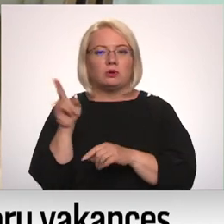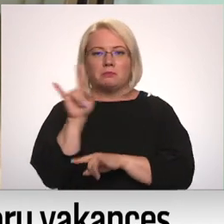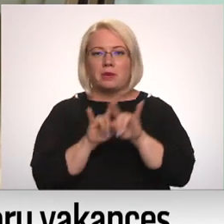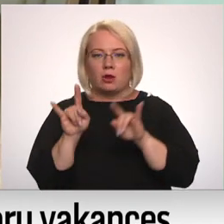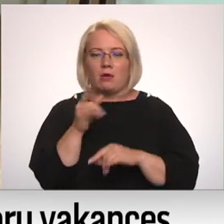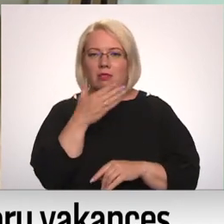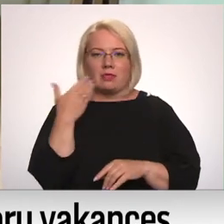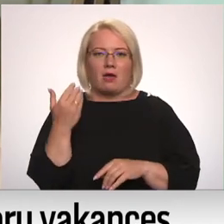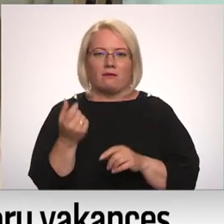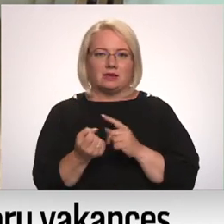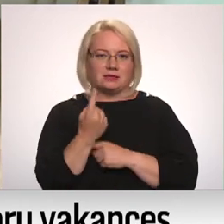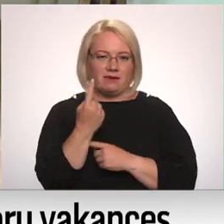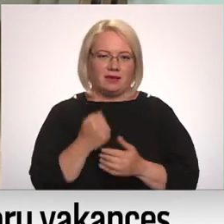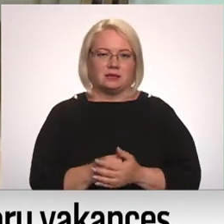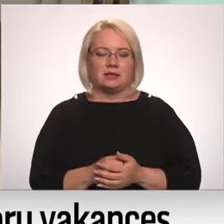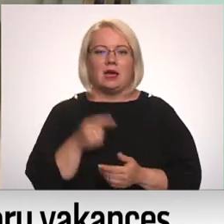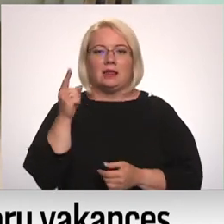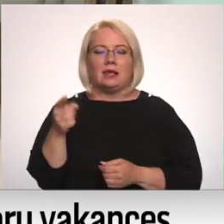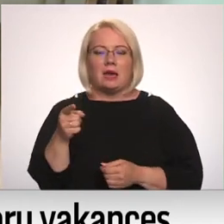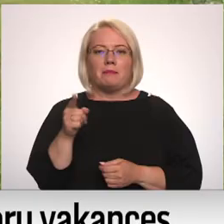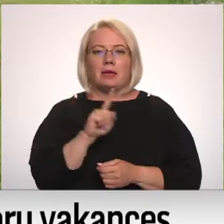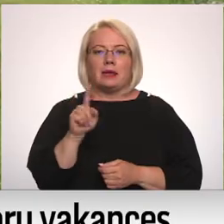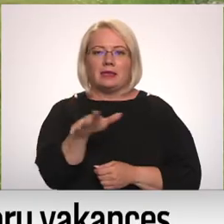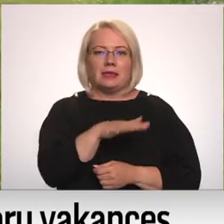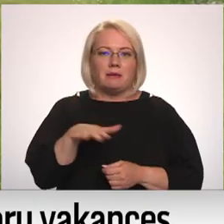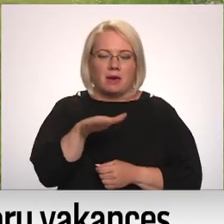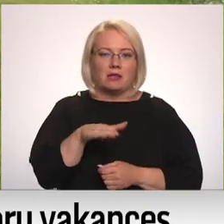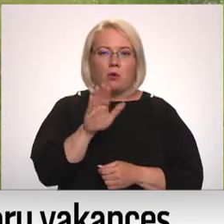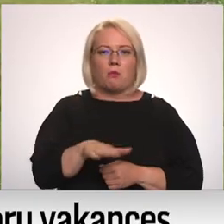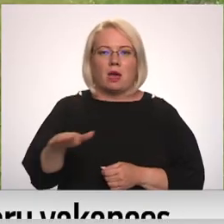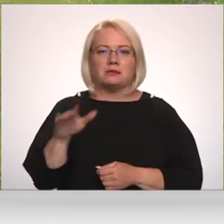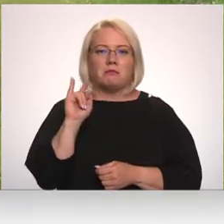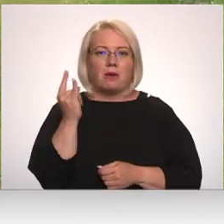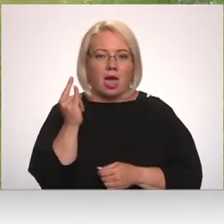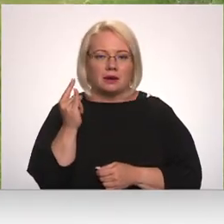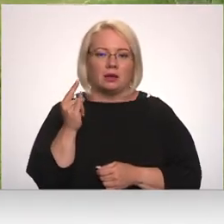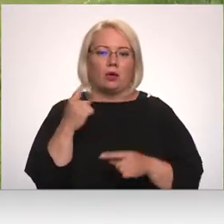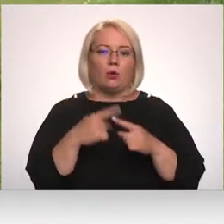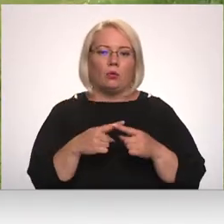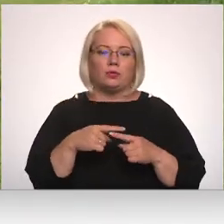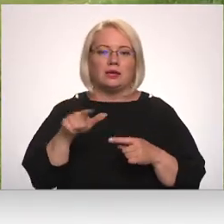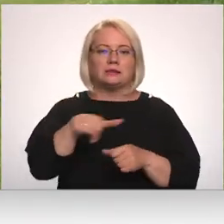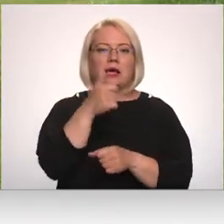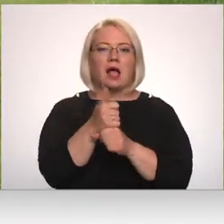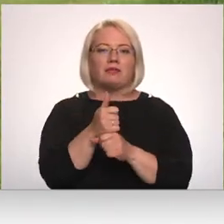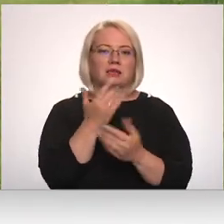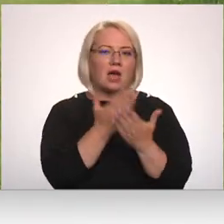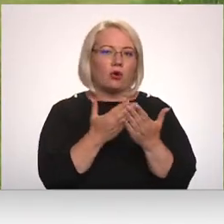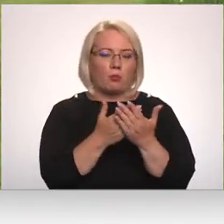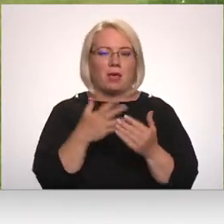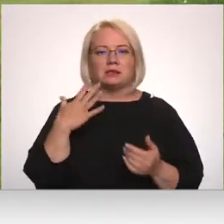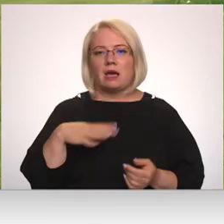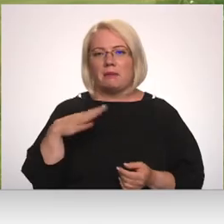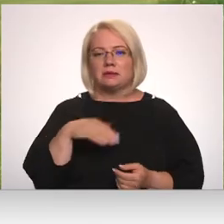nesot izdevies. Viņiem ir ģimenes un mazi bērniņi. Un viņi noteikti tā galvenais arguments, kāpēc viņi